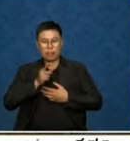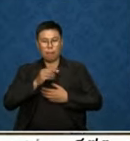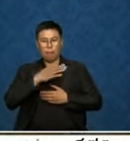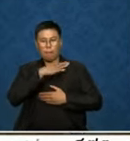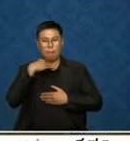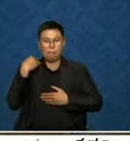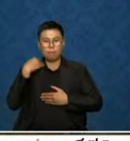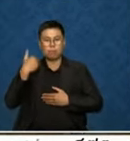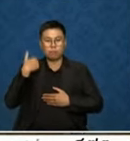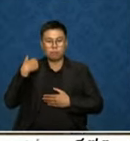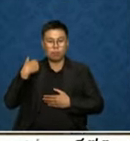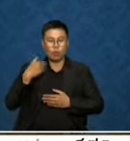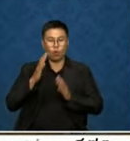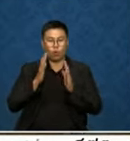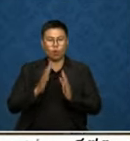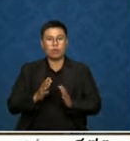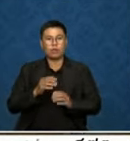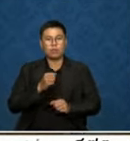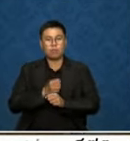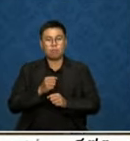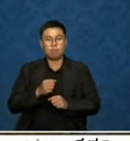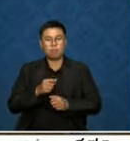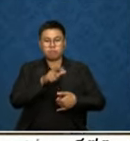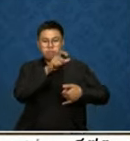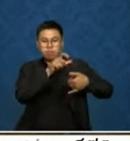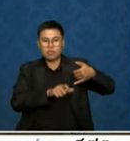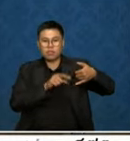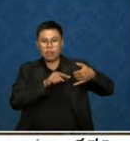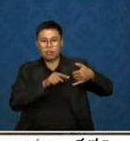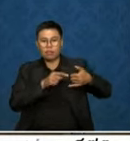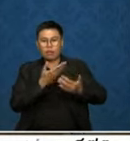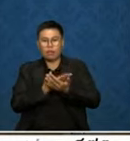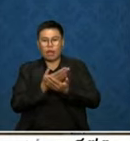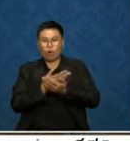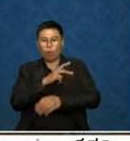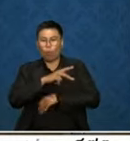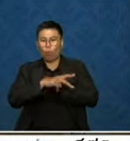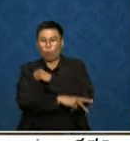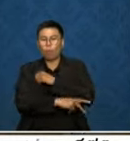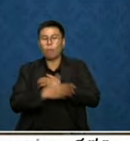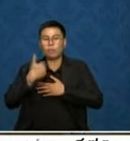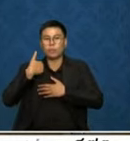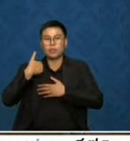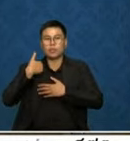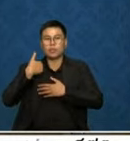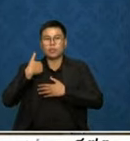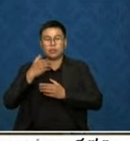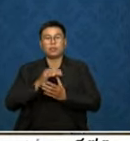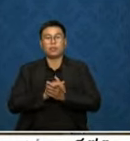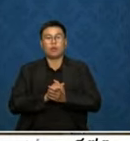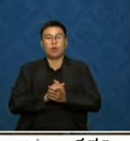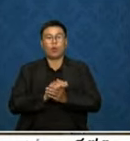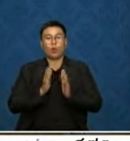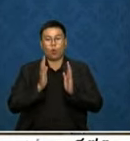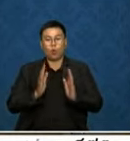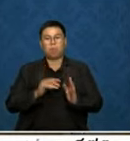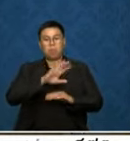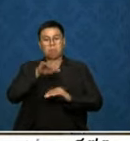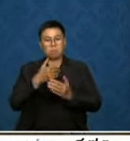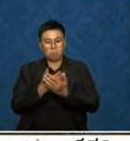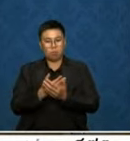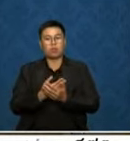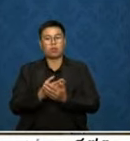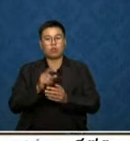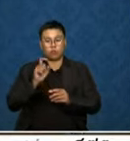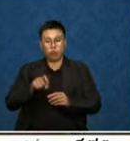อนเซอร์หลายคนนะครับก็มีพฤติกรรมที่ช่อโกงประชาชนเช่นเดียวกันคนเหล่านี้จะต้องถอยฉากออกไปน